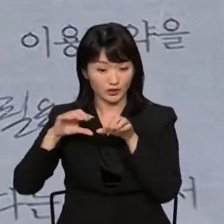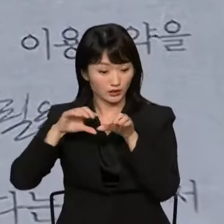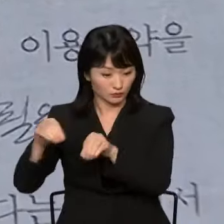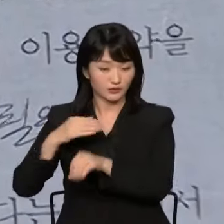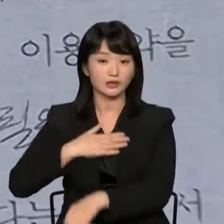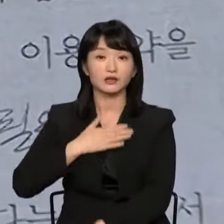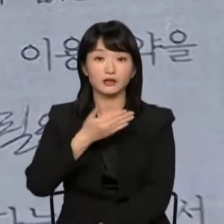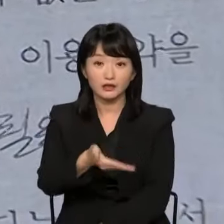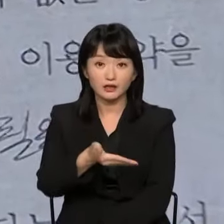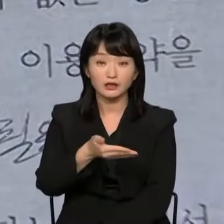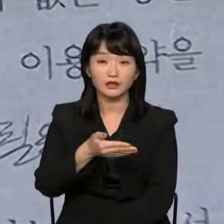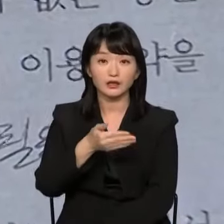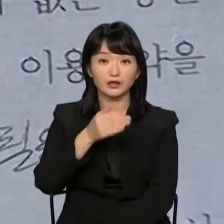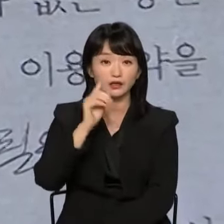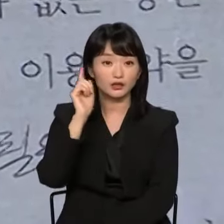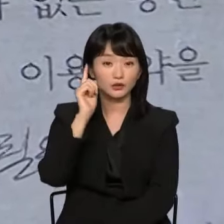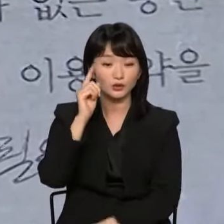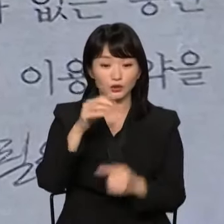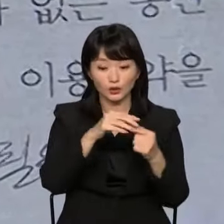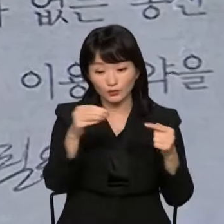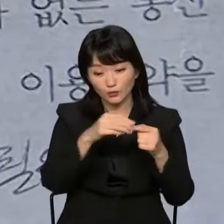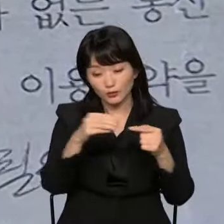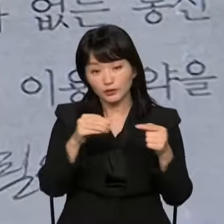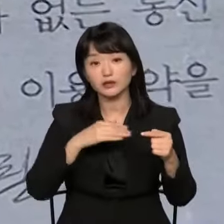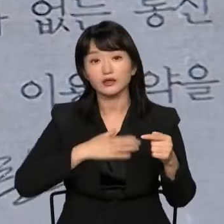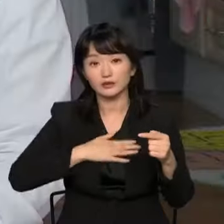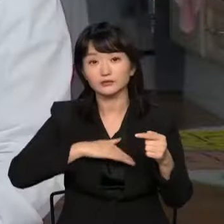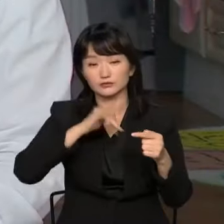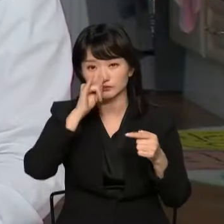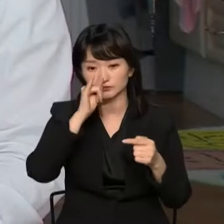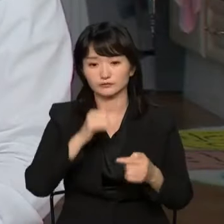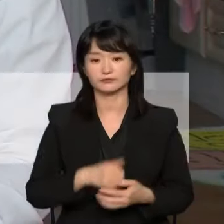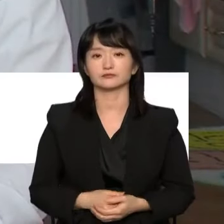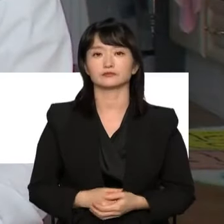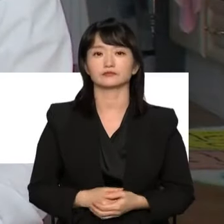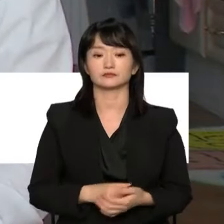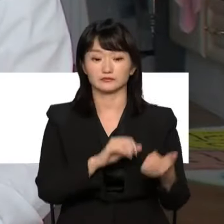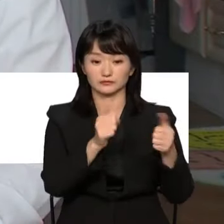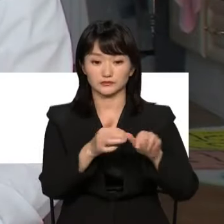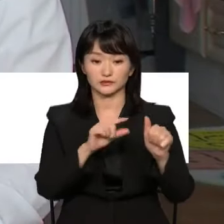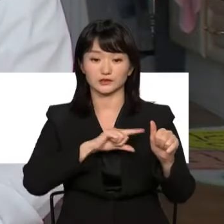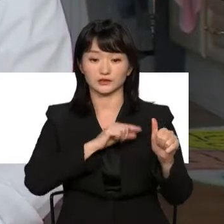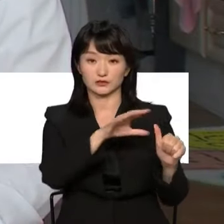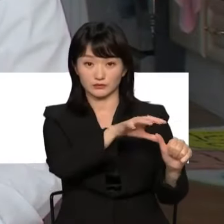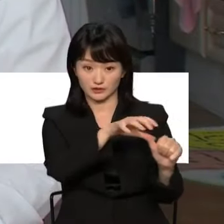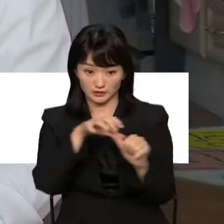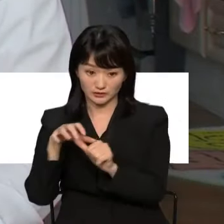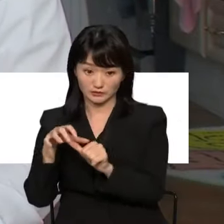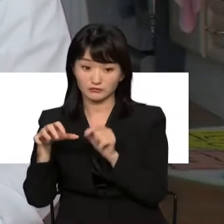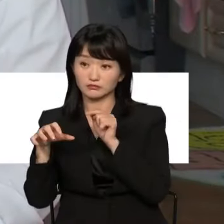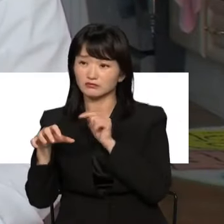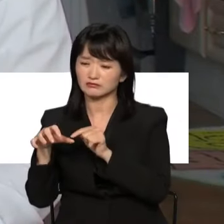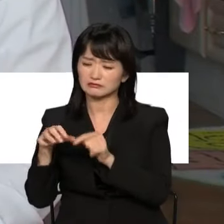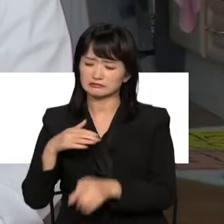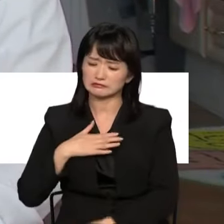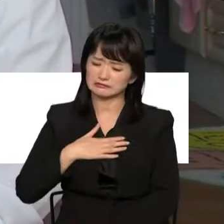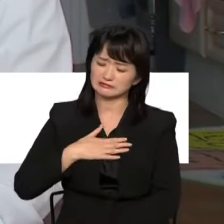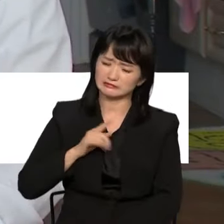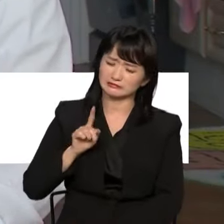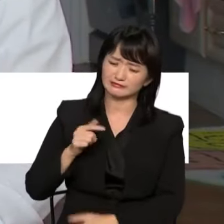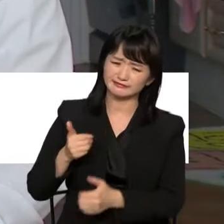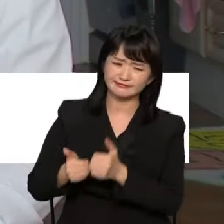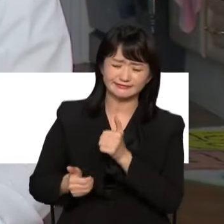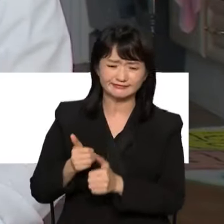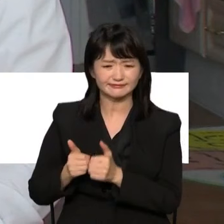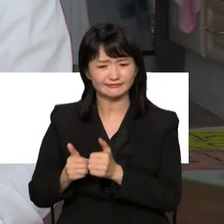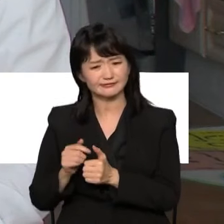알려오면서 요금이 빠져나가고 있던 걸 알게 된 겁니다. 돌아가신 분의 명의를 이용한다는 것도 기분도